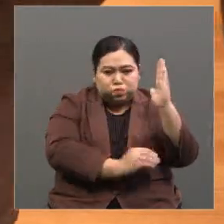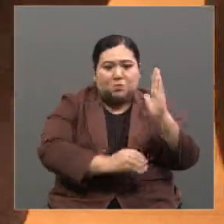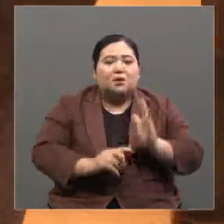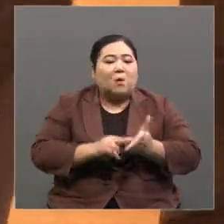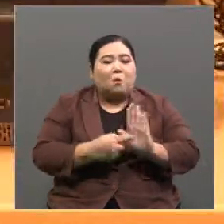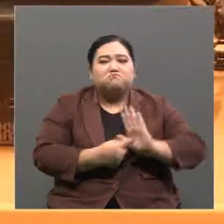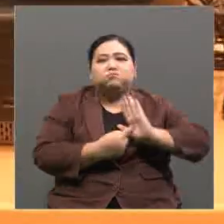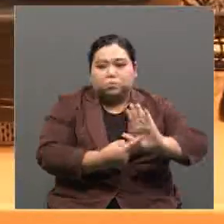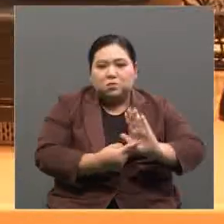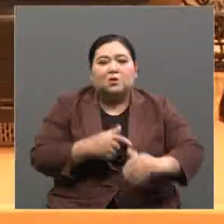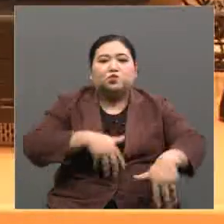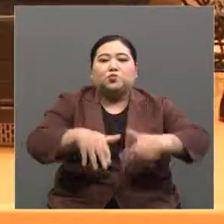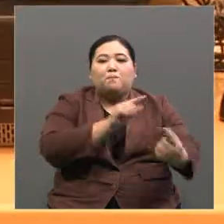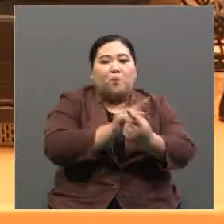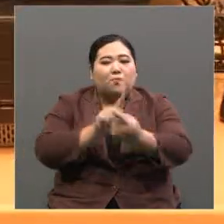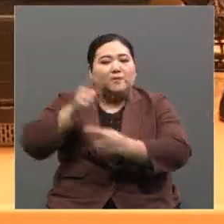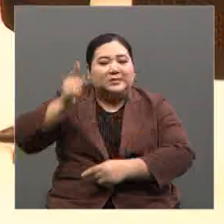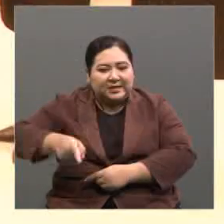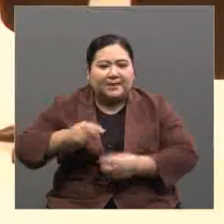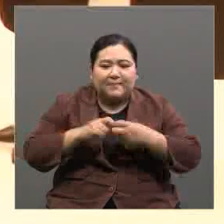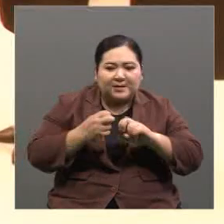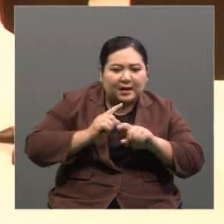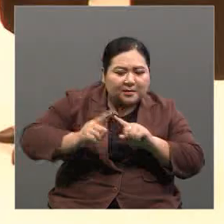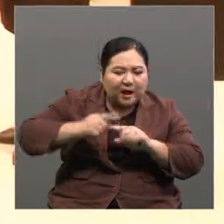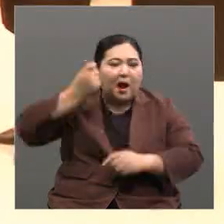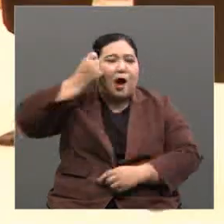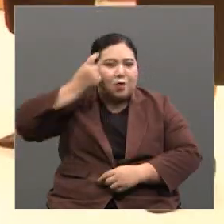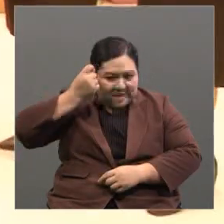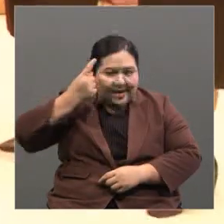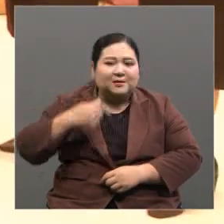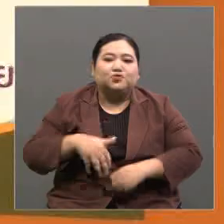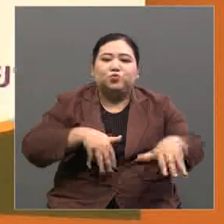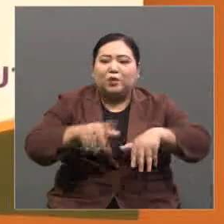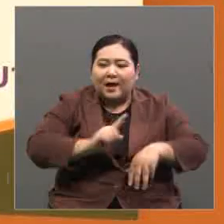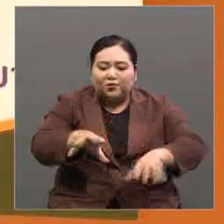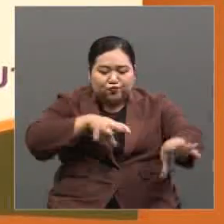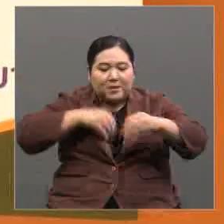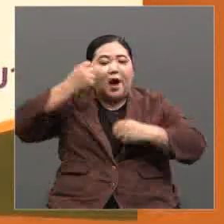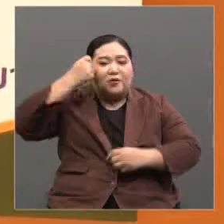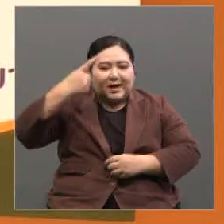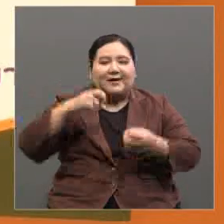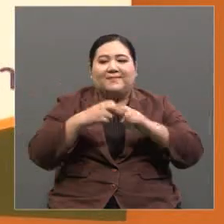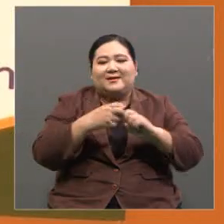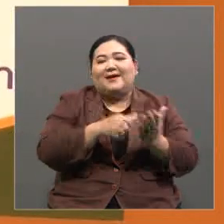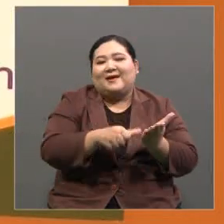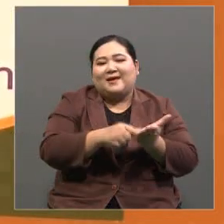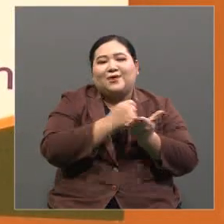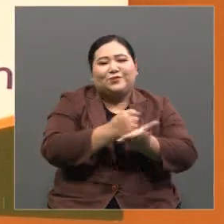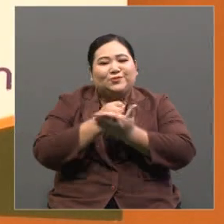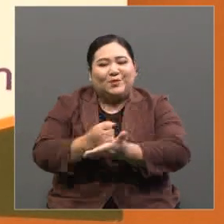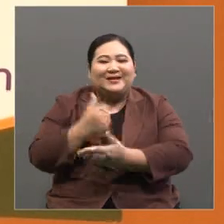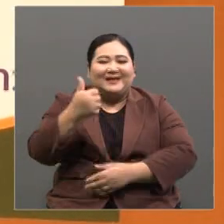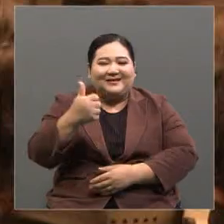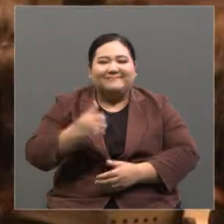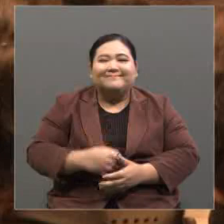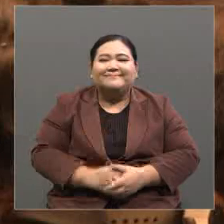เป็นด่านหน้าที่ต้องเจอกับคนในชุมชนรับรู้และเข้าใจปัญหาในพื้นที่ซึ่งก็จะช่วยแก้ไขปัญหาให้ชุมชนได้ในเบื้อง